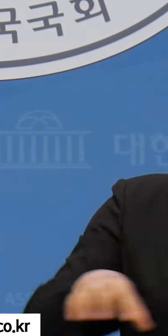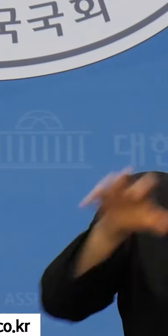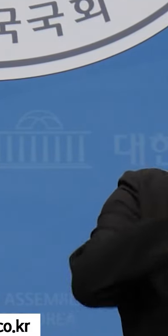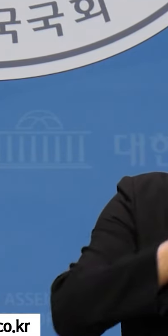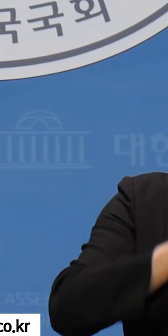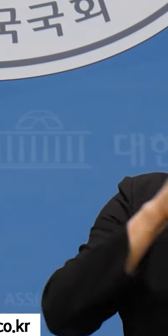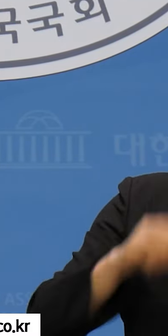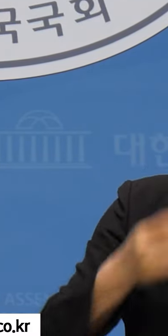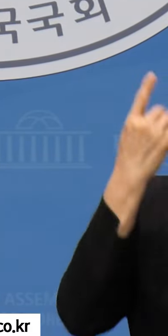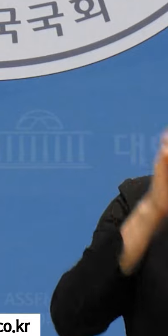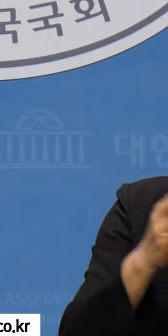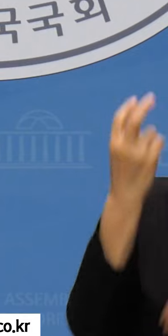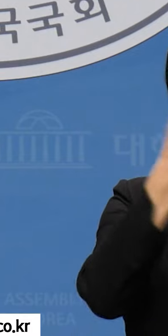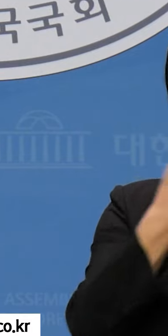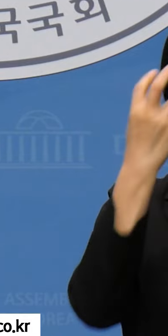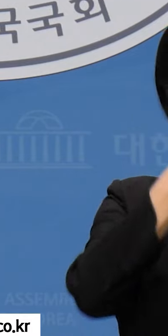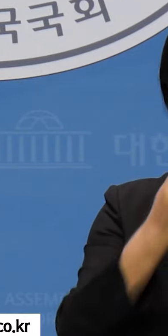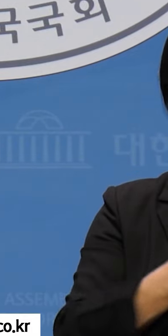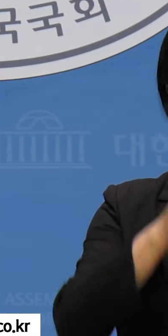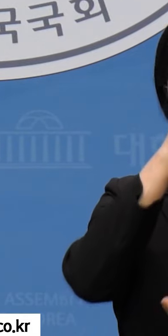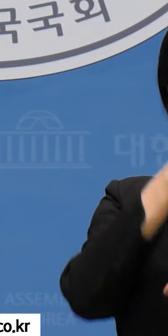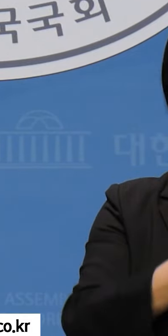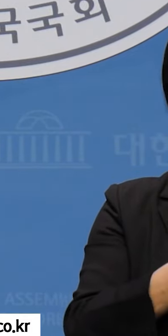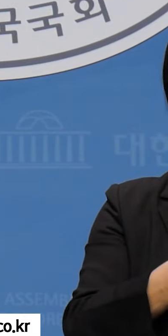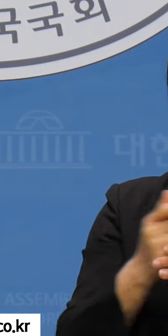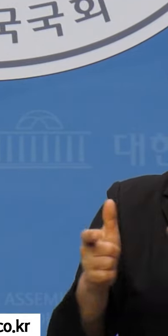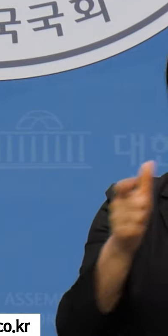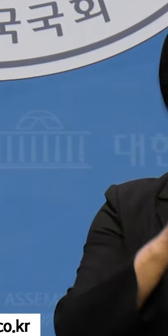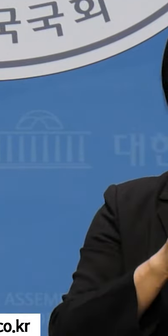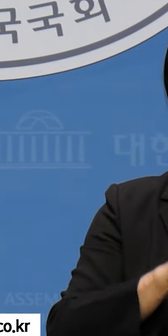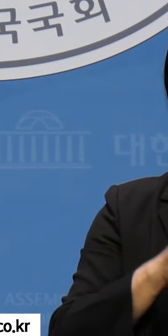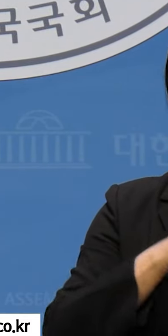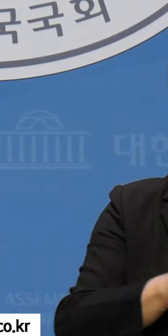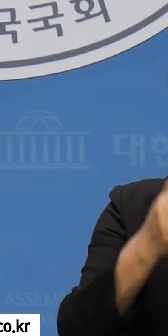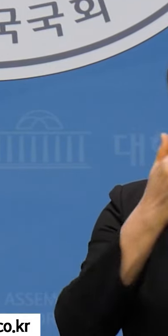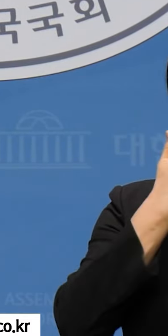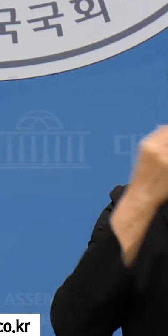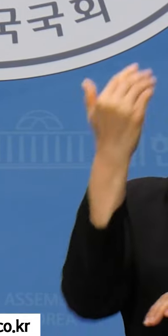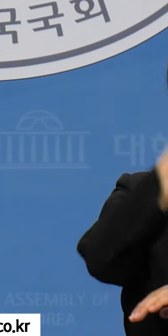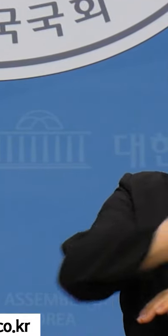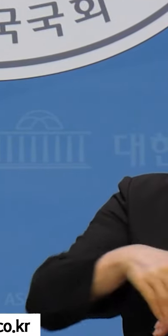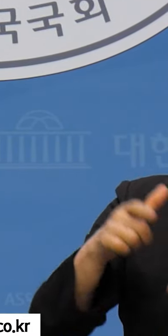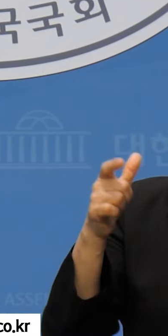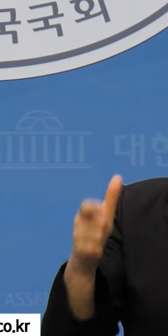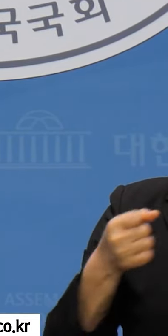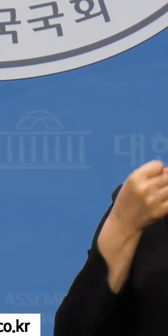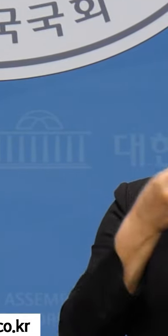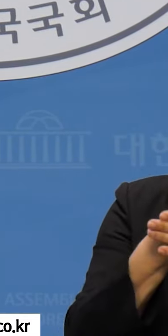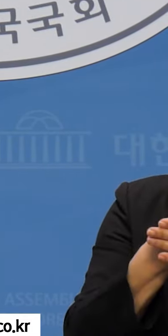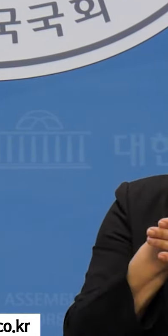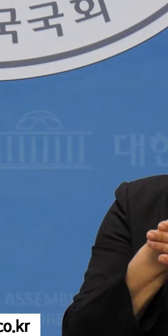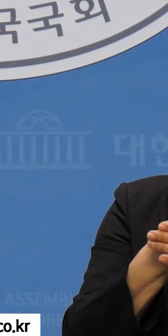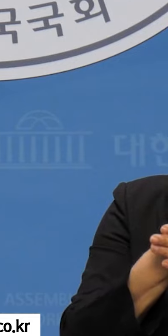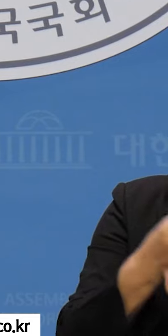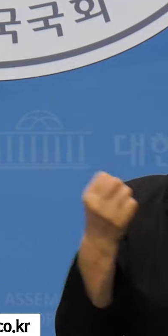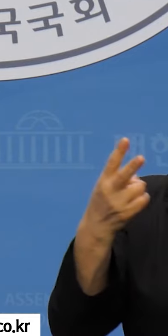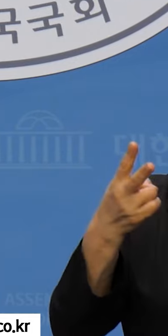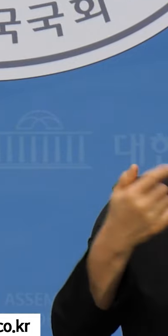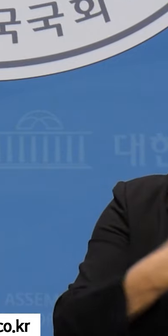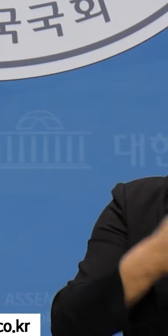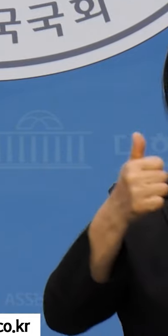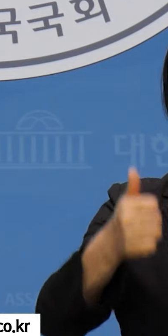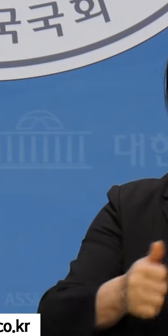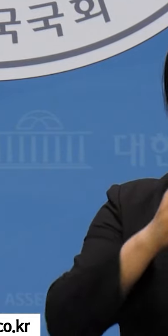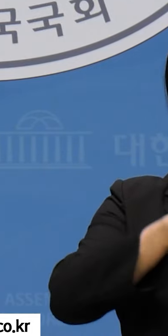배제 여론조사, 멀쩡한 지역에 대한 이유 없는 전략 지역구 지정, 급기야